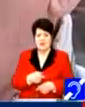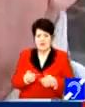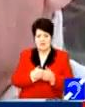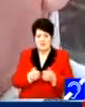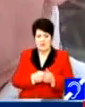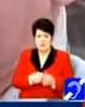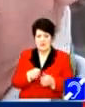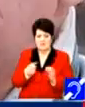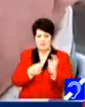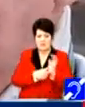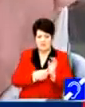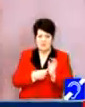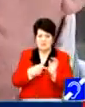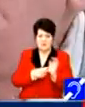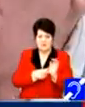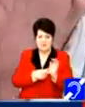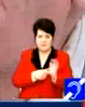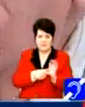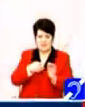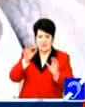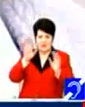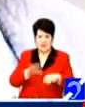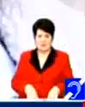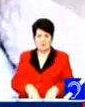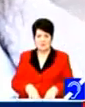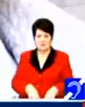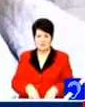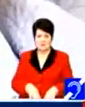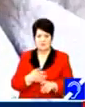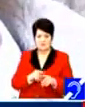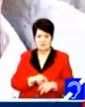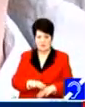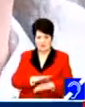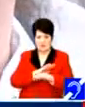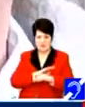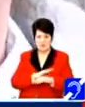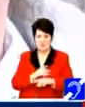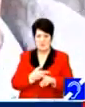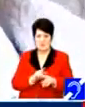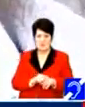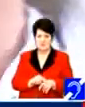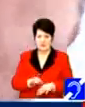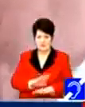etajul 6, 7 era jos pe la parter. Voiam morților să-i îngroape creștinești.